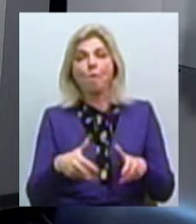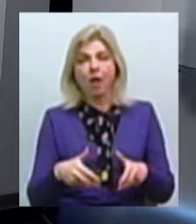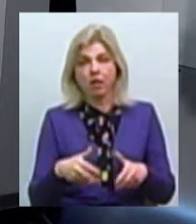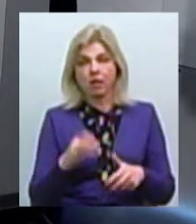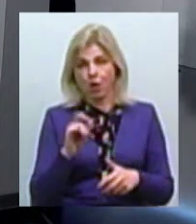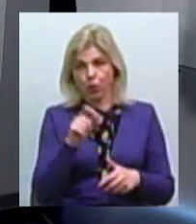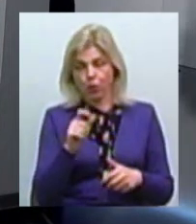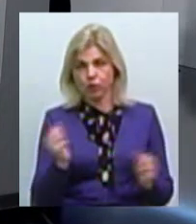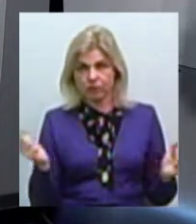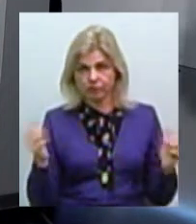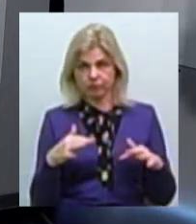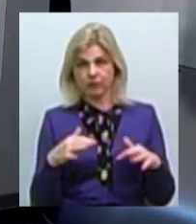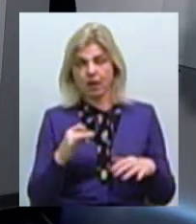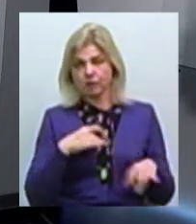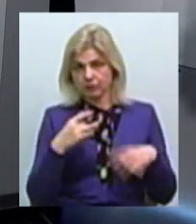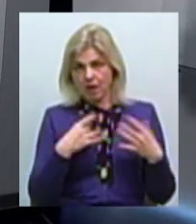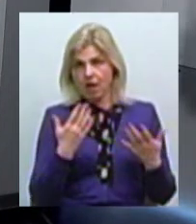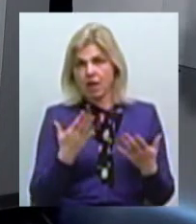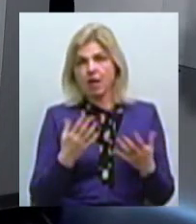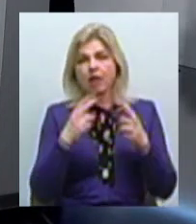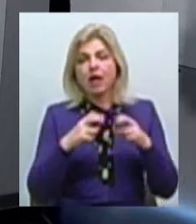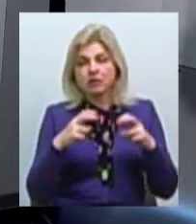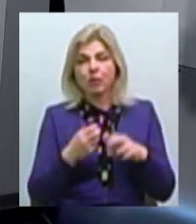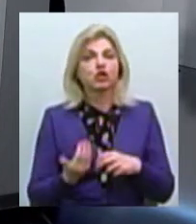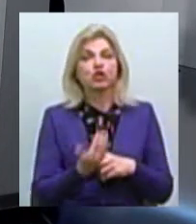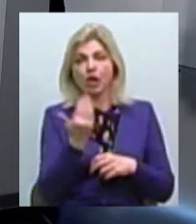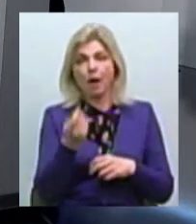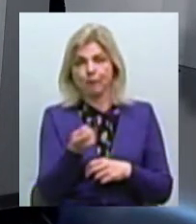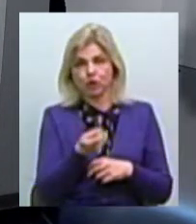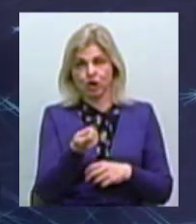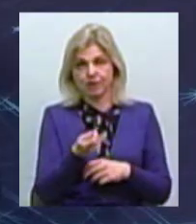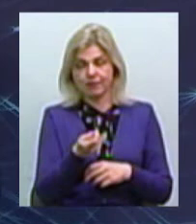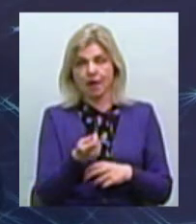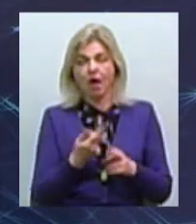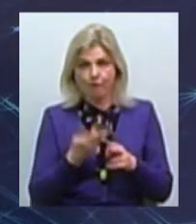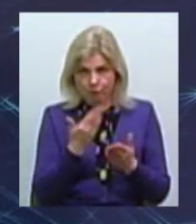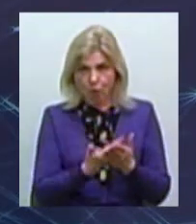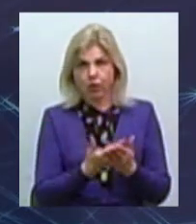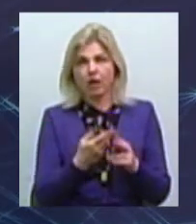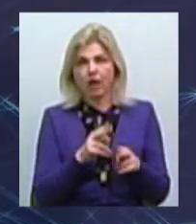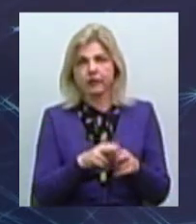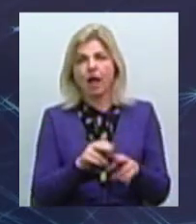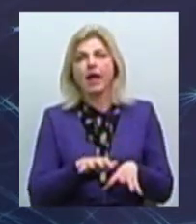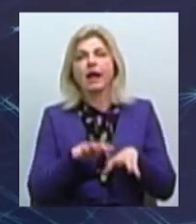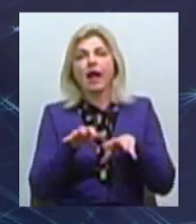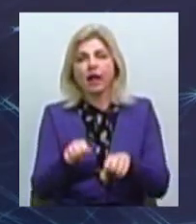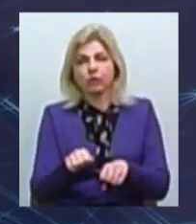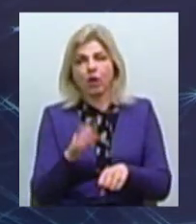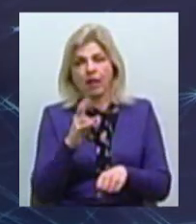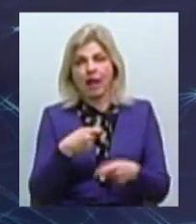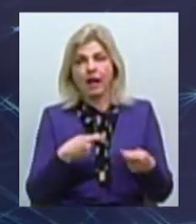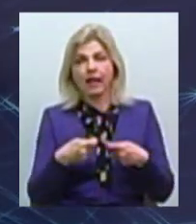и начинают выяснять чаш такие пшеница то есть вот это классический пример рейдерство на рынке земли